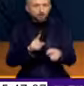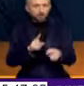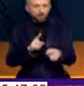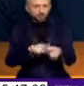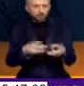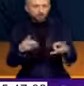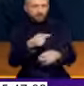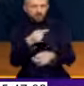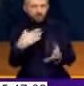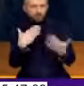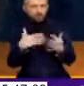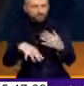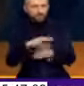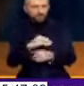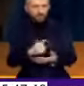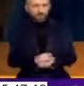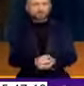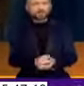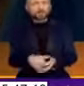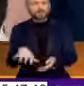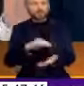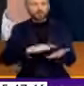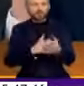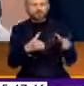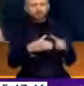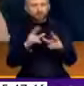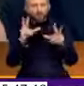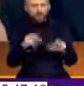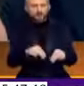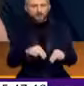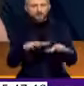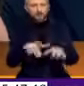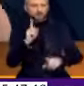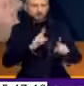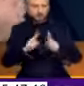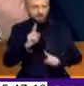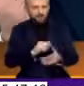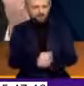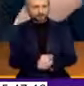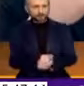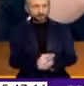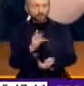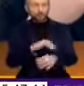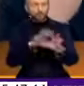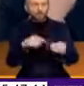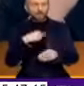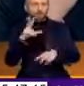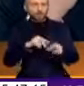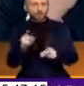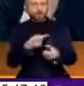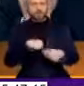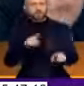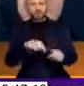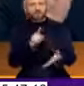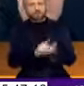треба негативно ставитися всім. Отже, так, ну, до іншої всі теми, політичні так. сили обіцяли місцеві ради. Ну, взагалі, я вважаю, що ми навіть